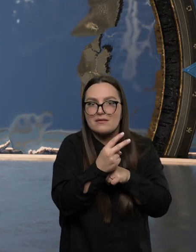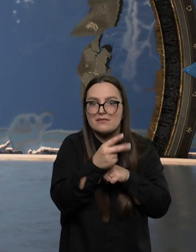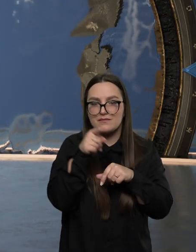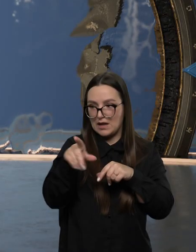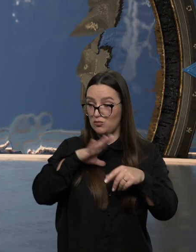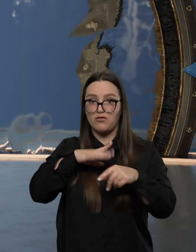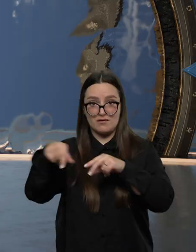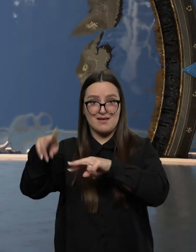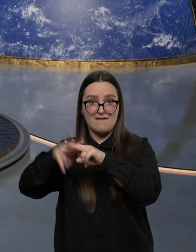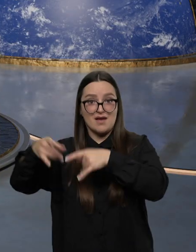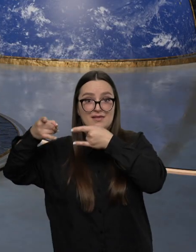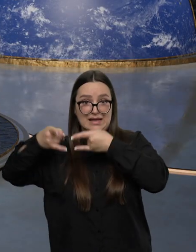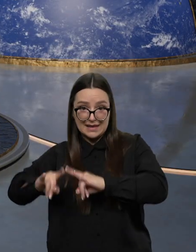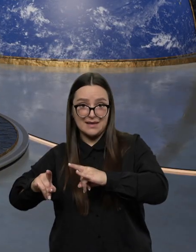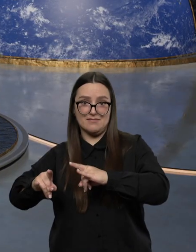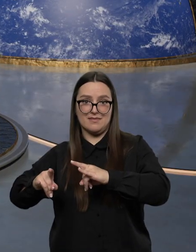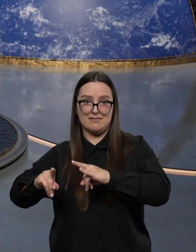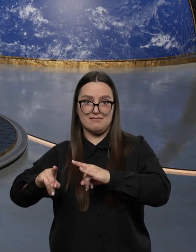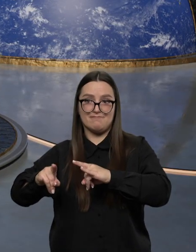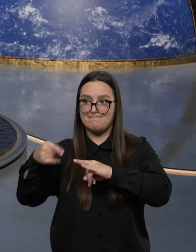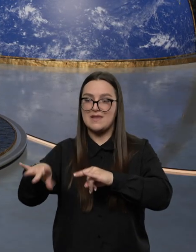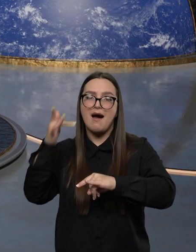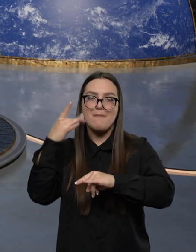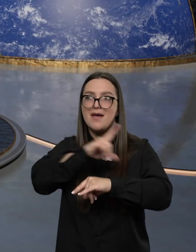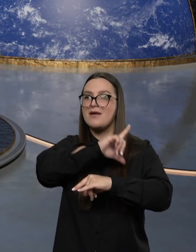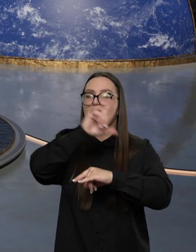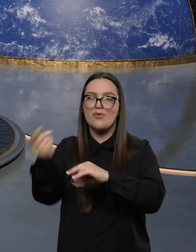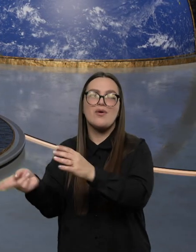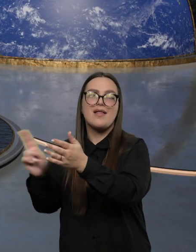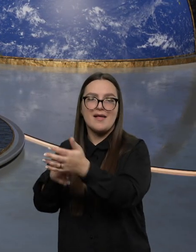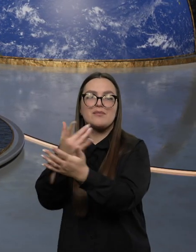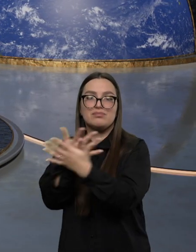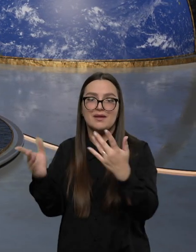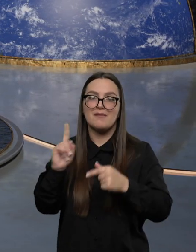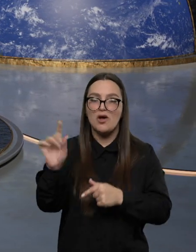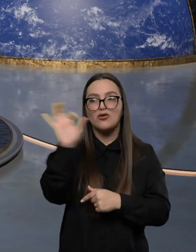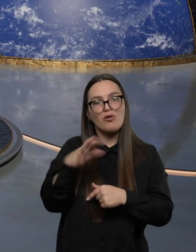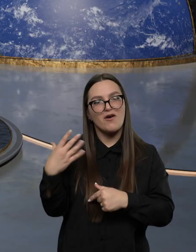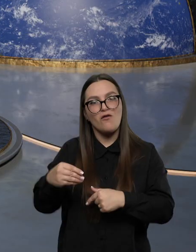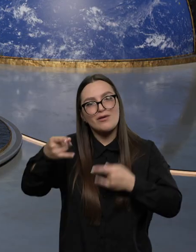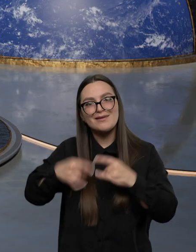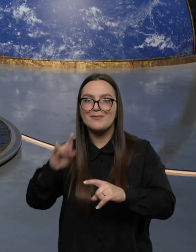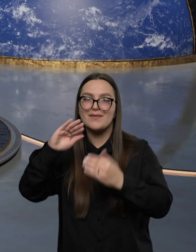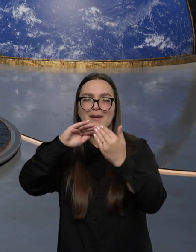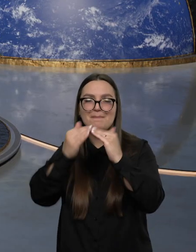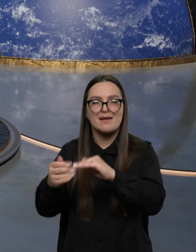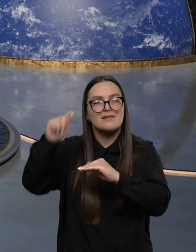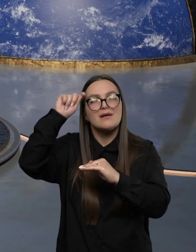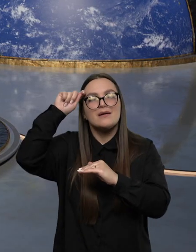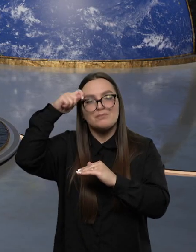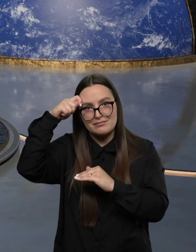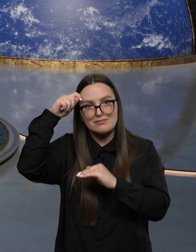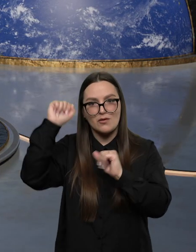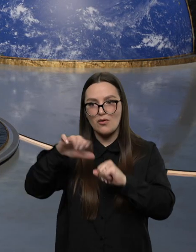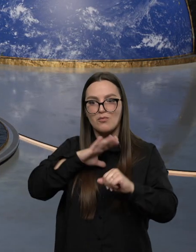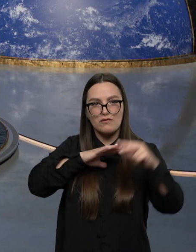Jis ten gimęs buvo toje vietoje. Įsivaizduoji, gyveni ten, išeivijai, palikęs, pabėgęs iš šitų, kraštų, ir tu